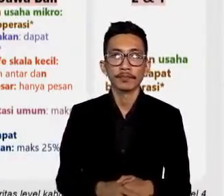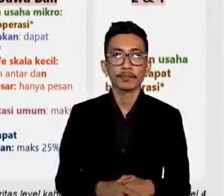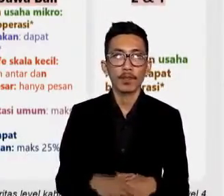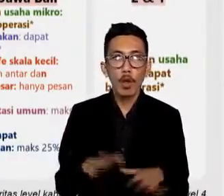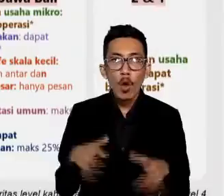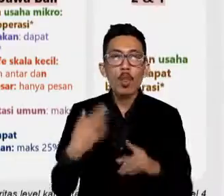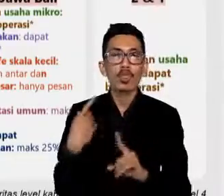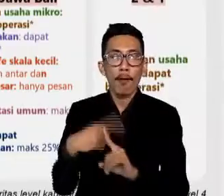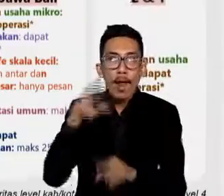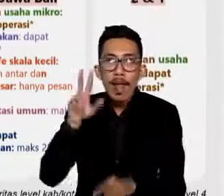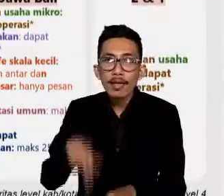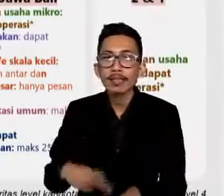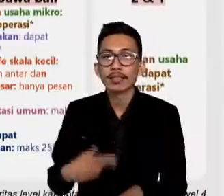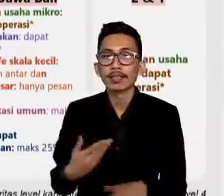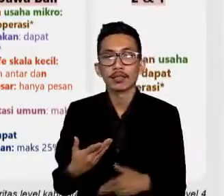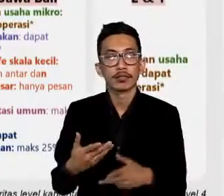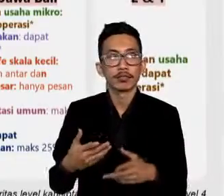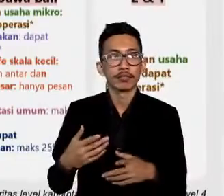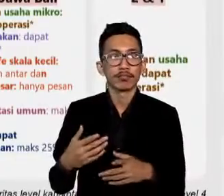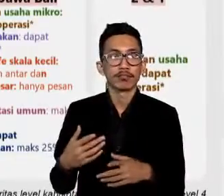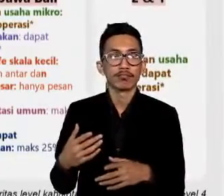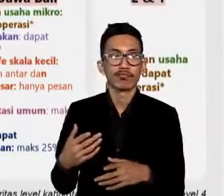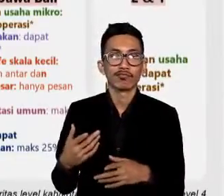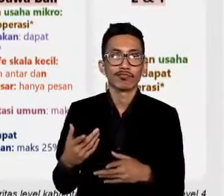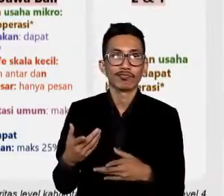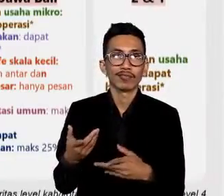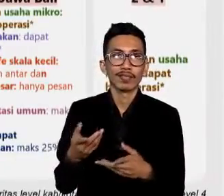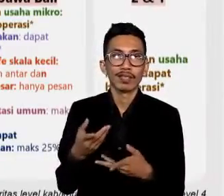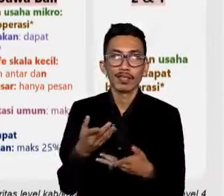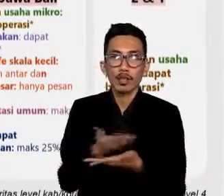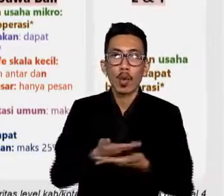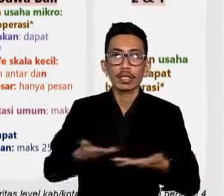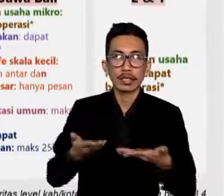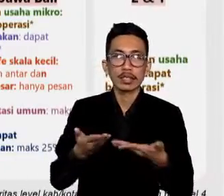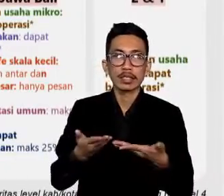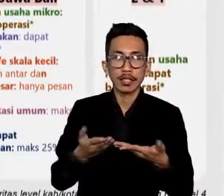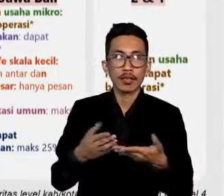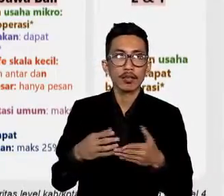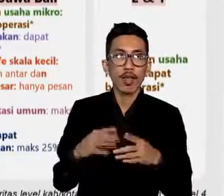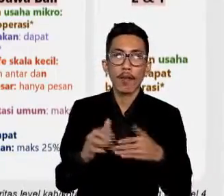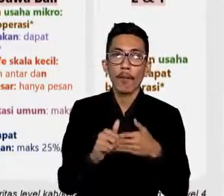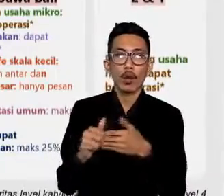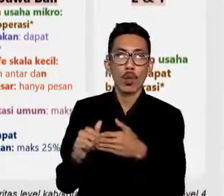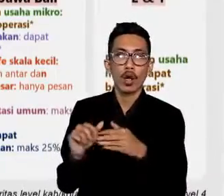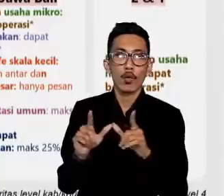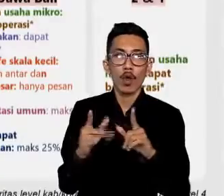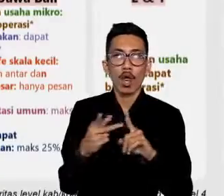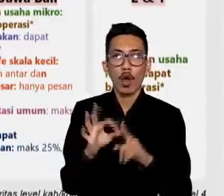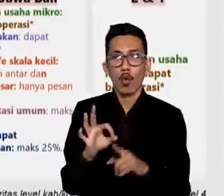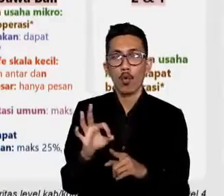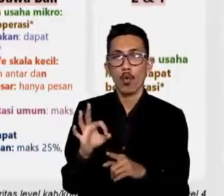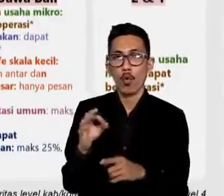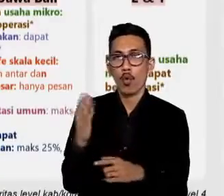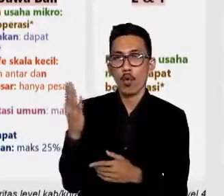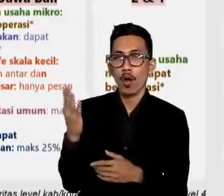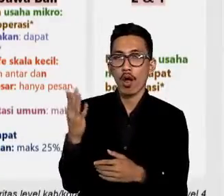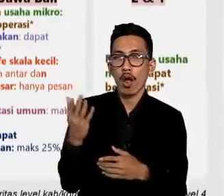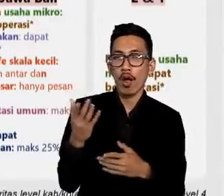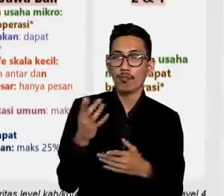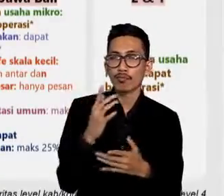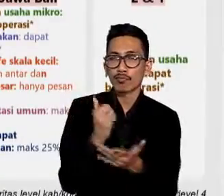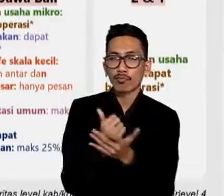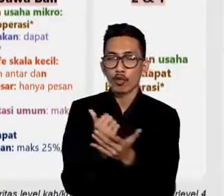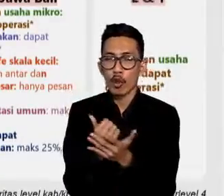ditambahkan assessment atau penilaian situasi yang diadaptasi dari panduan Who yang berbasis laju penularan